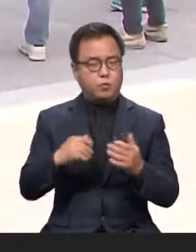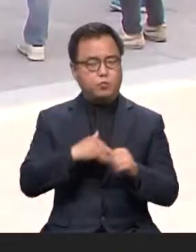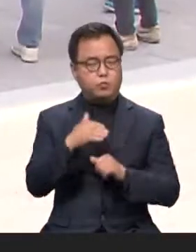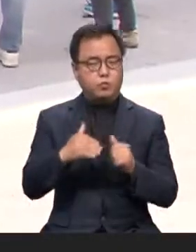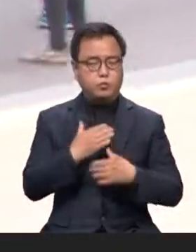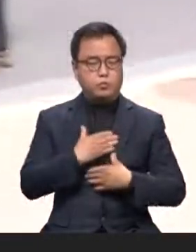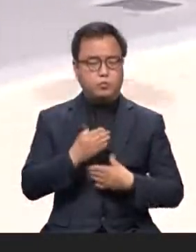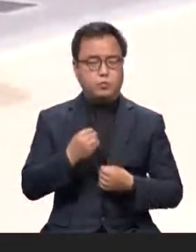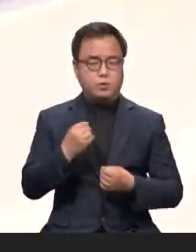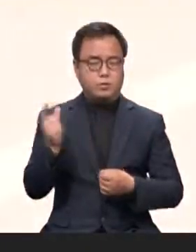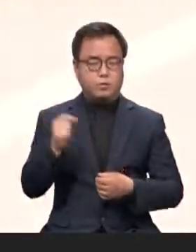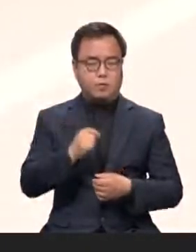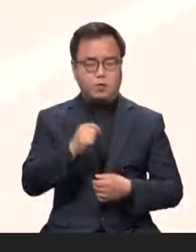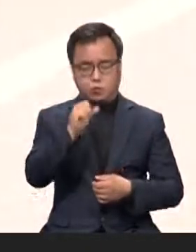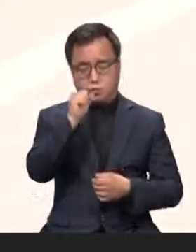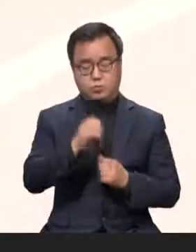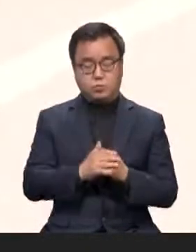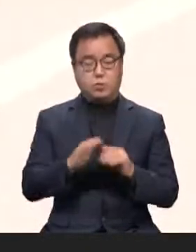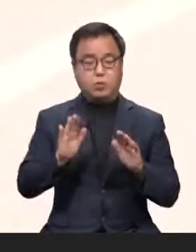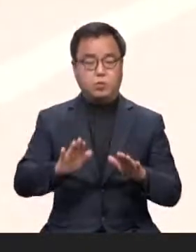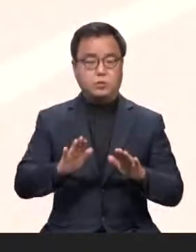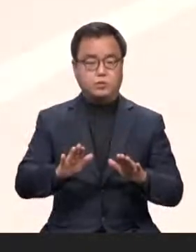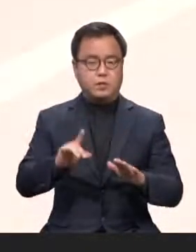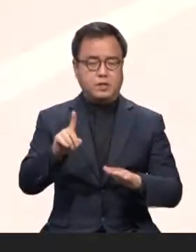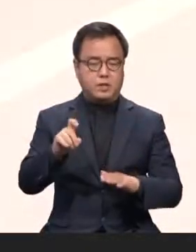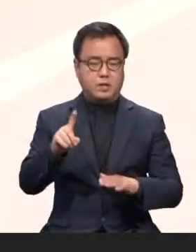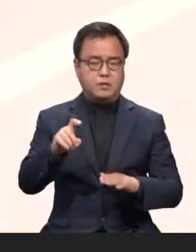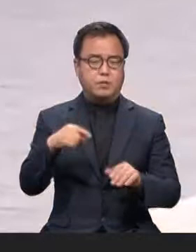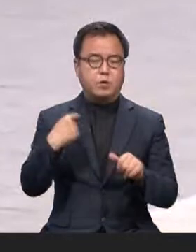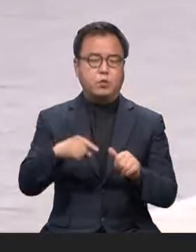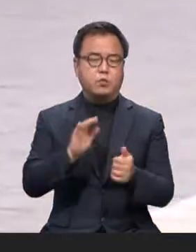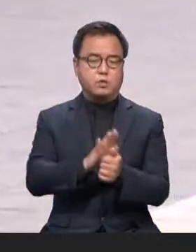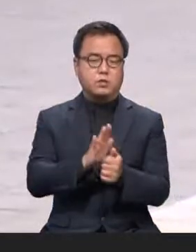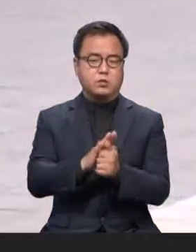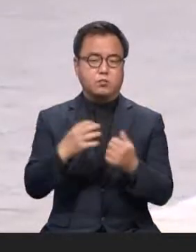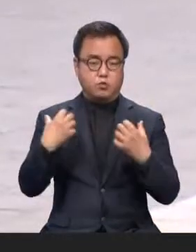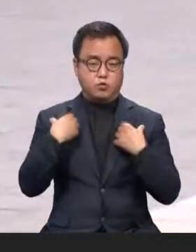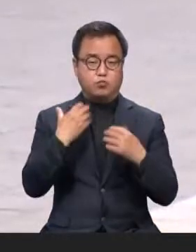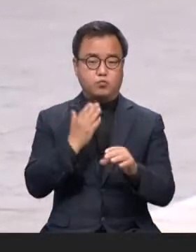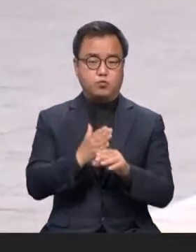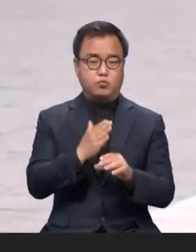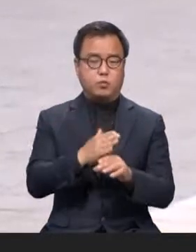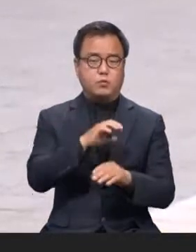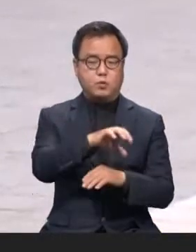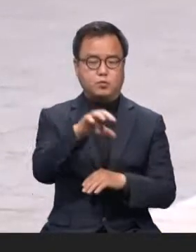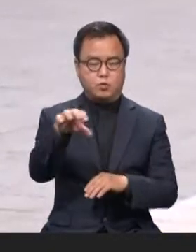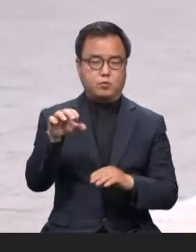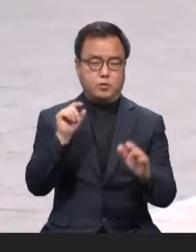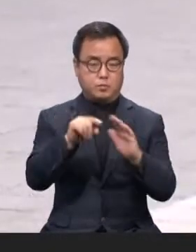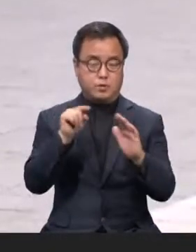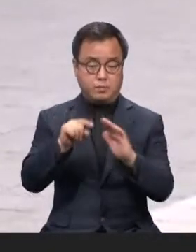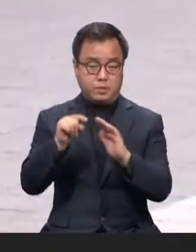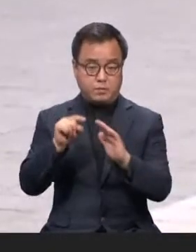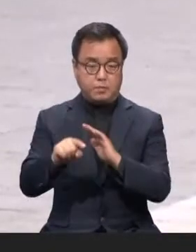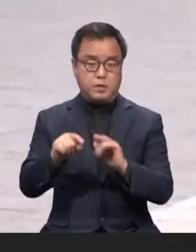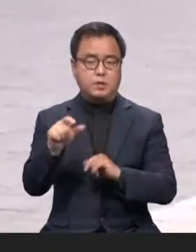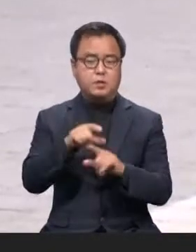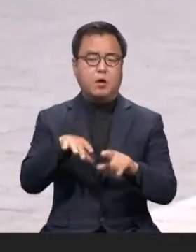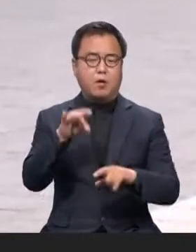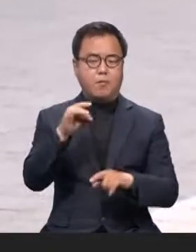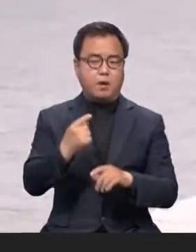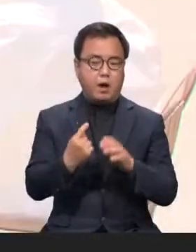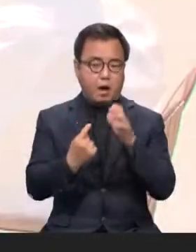서울시교육청은 오늘부터 11개 교육지원청별로 팀을 구성해 이렇게 학교를 순회하면서 선제적 진단검사를 시행하기로